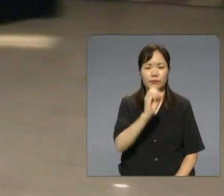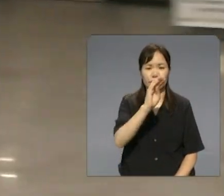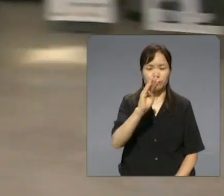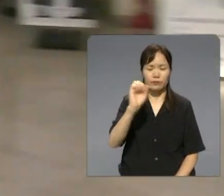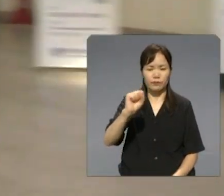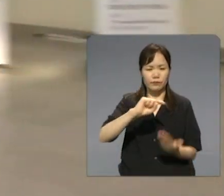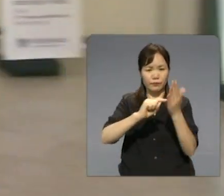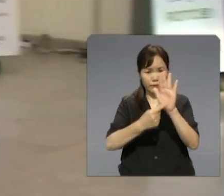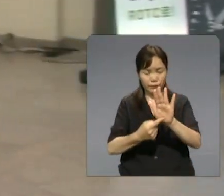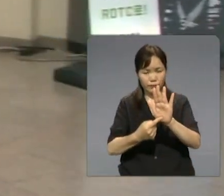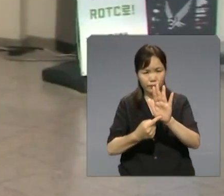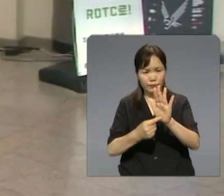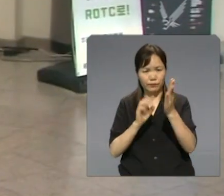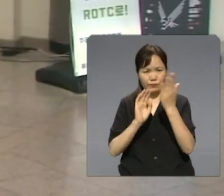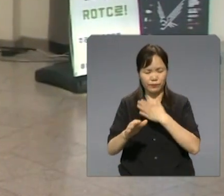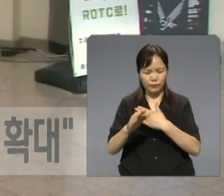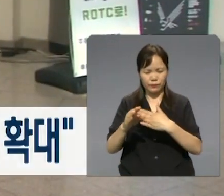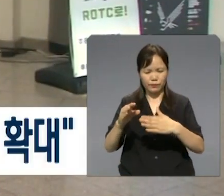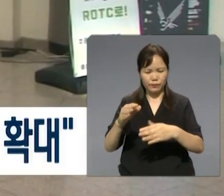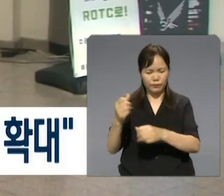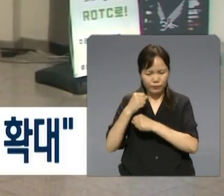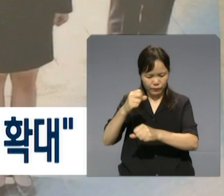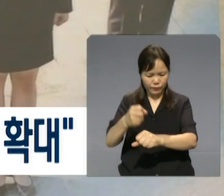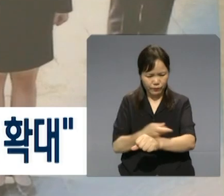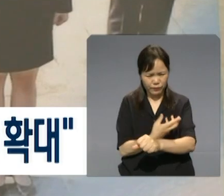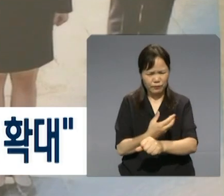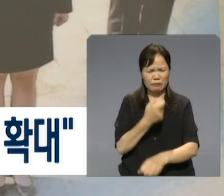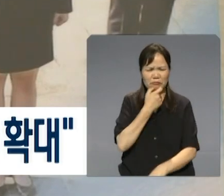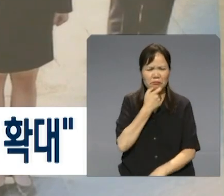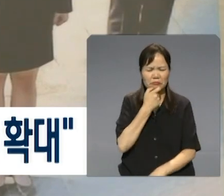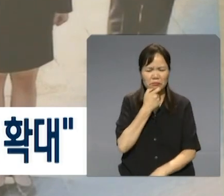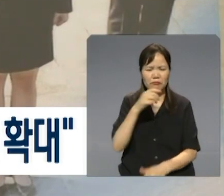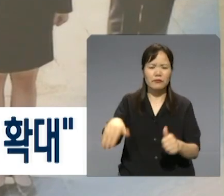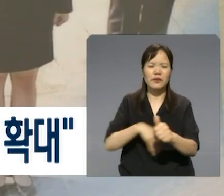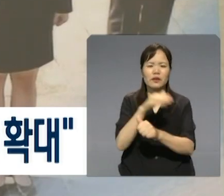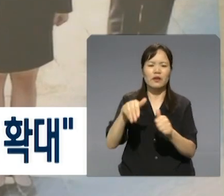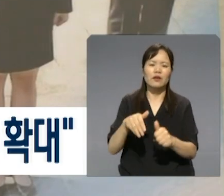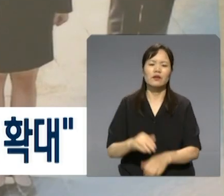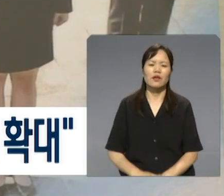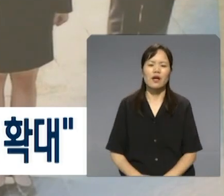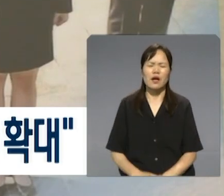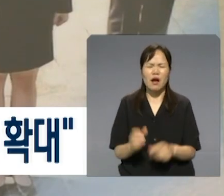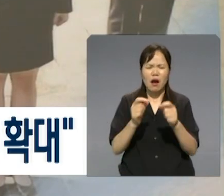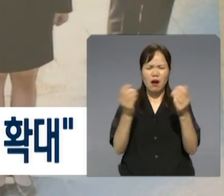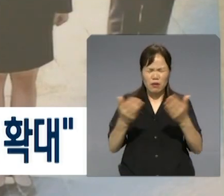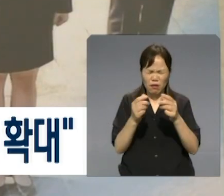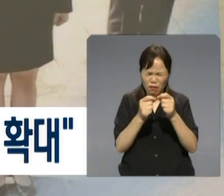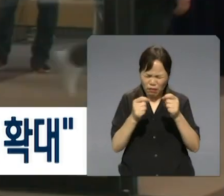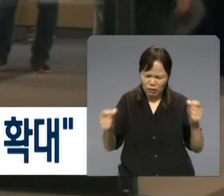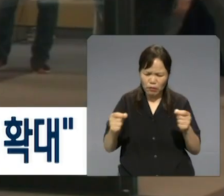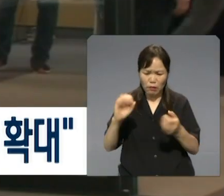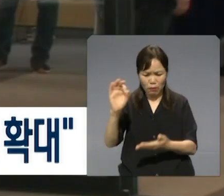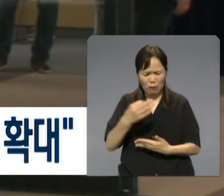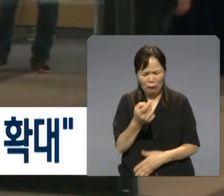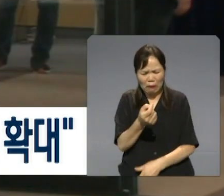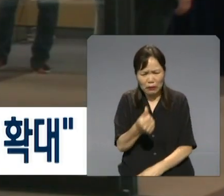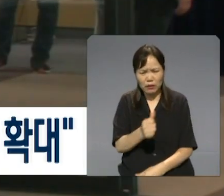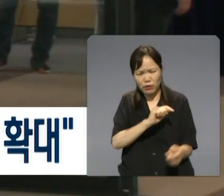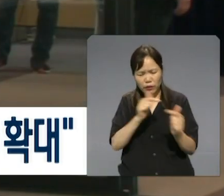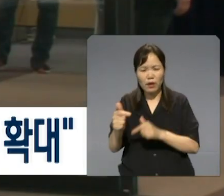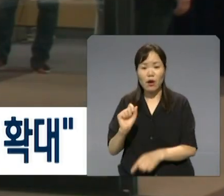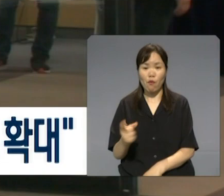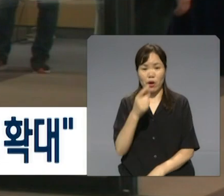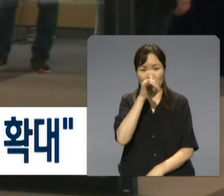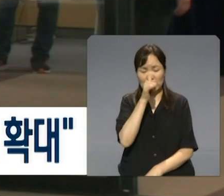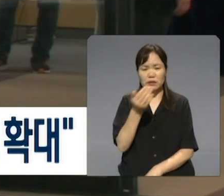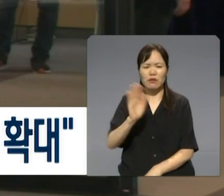OBS 보도로 드러난 군 초급 장교 깊이 사태 긴 복무기간에 적은 급여 등 다양한 원인이